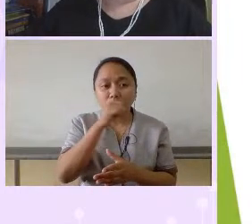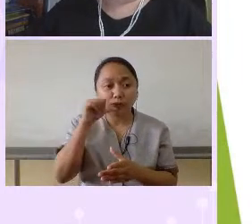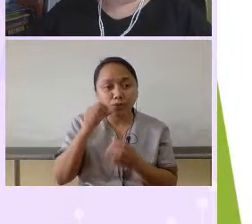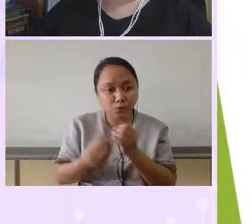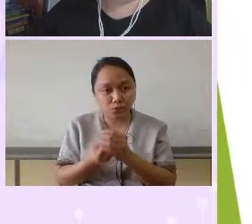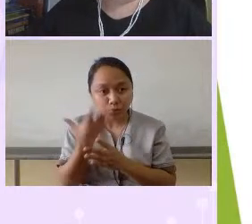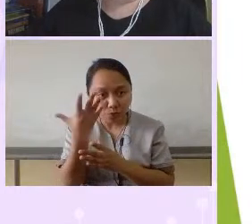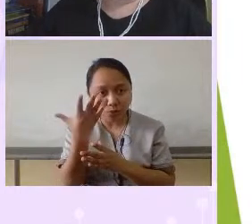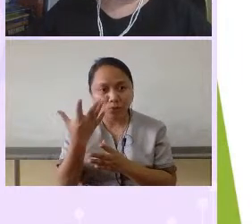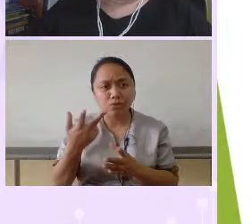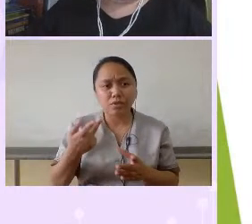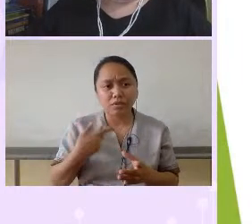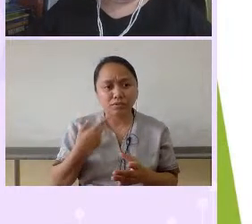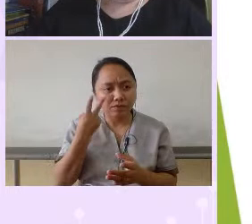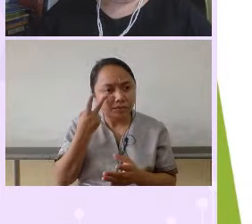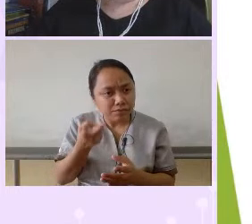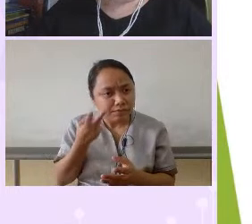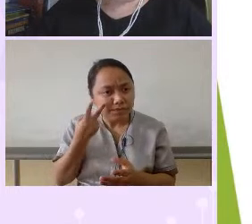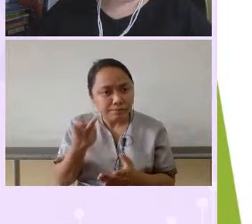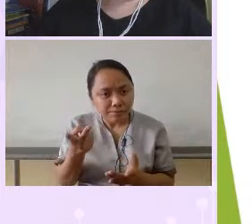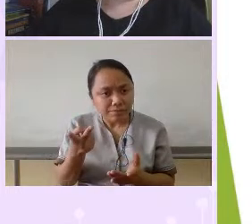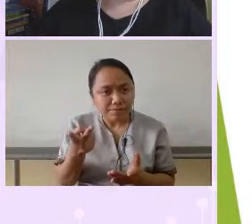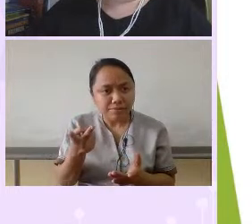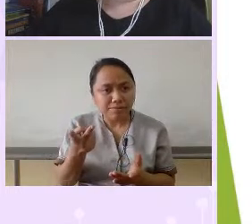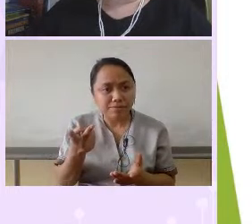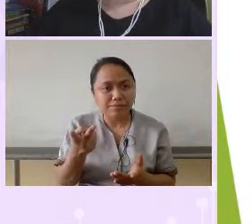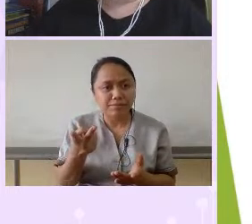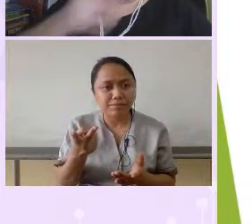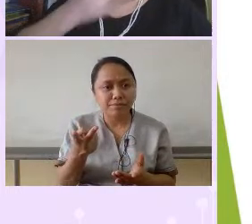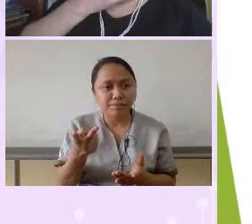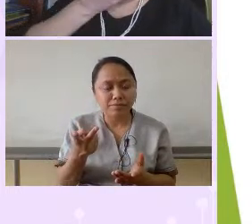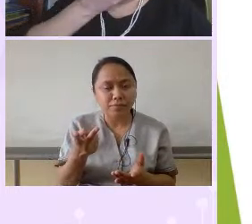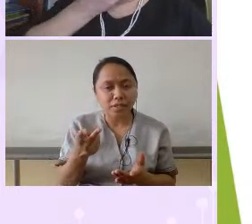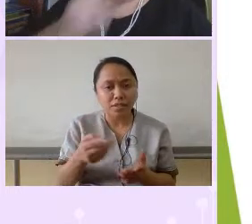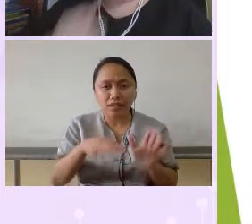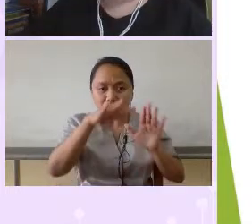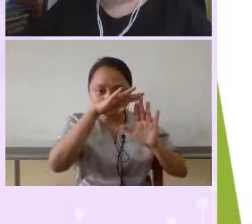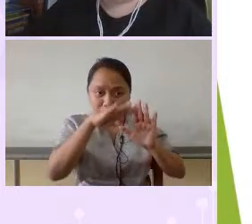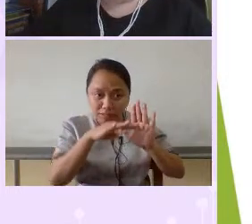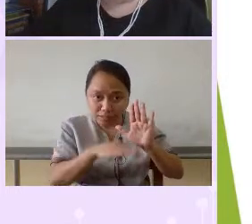dito madami yon, pero ito po yung mga major na